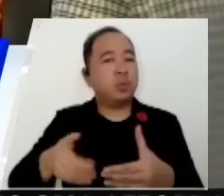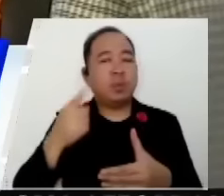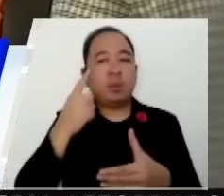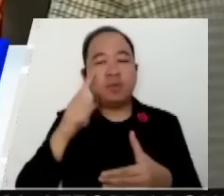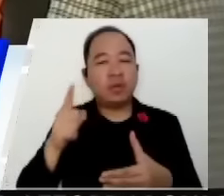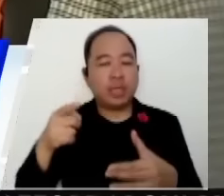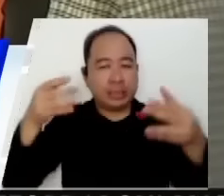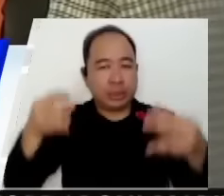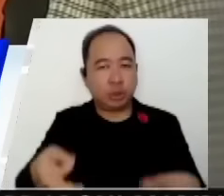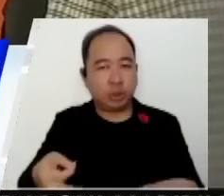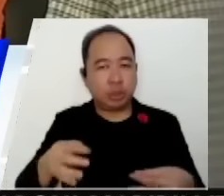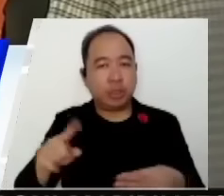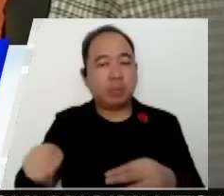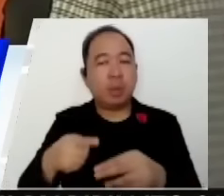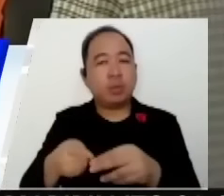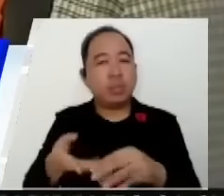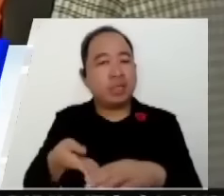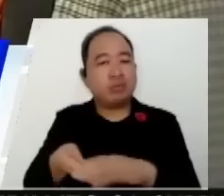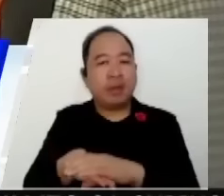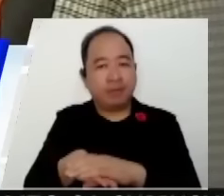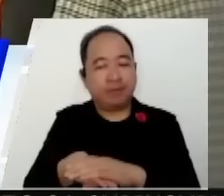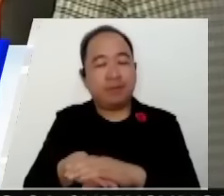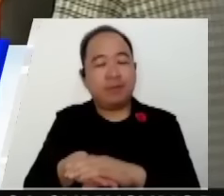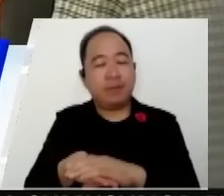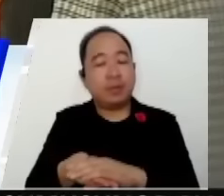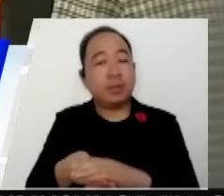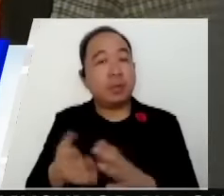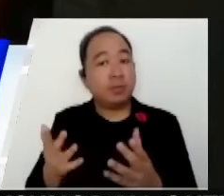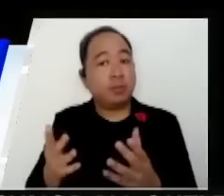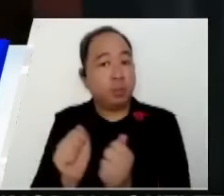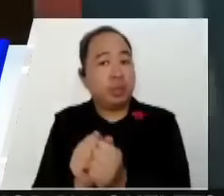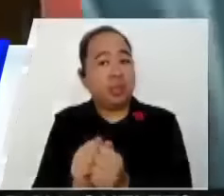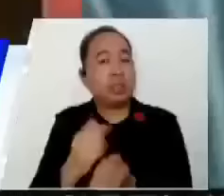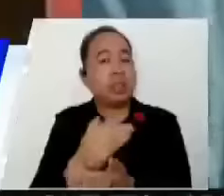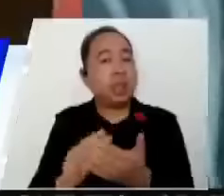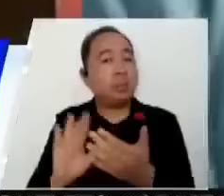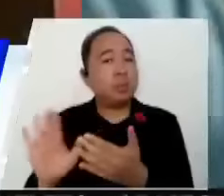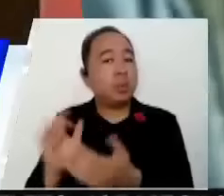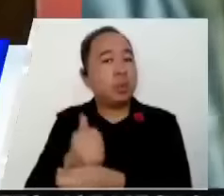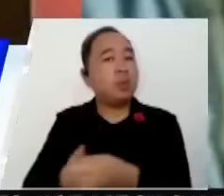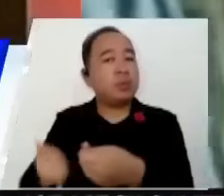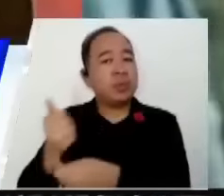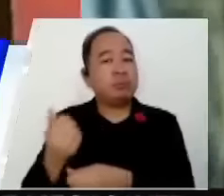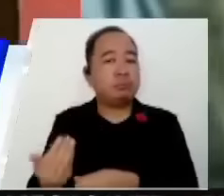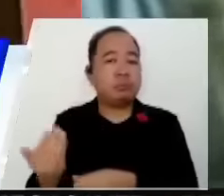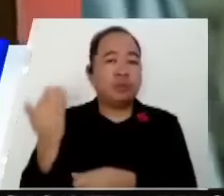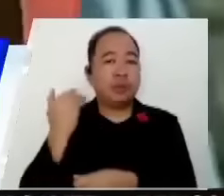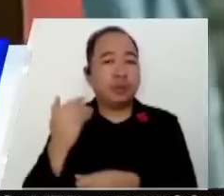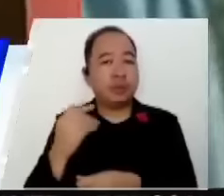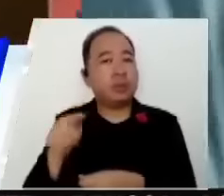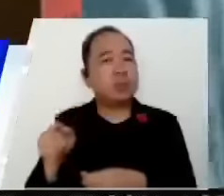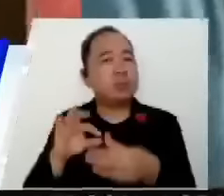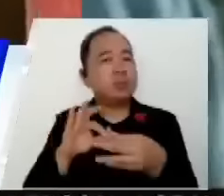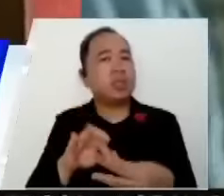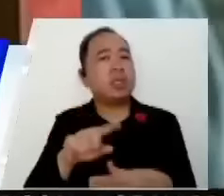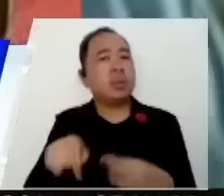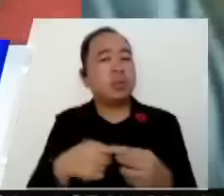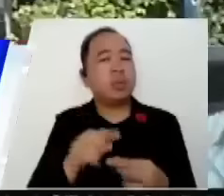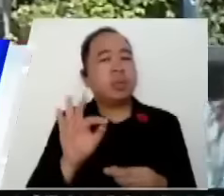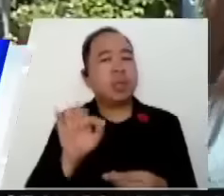graft at malversation kasama ang ilan sa kanyang mga opisyal noon. Kaugnay ito sa 9.9 million peso